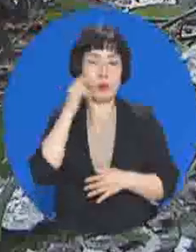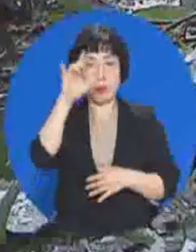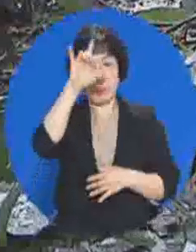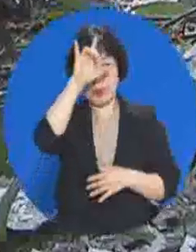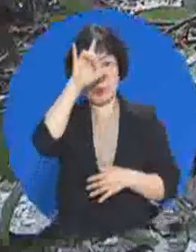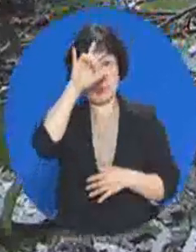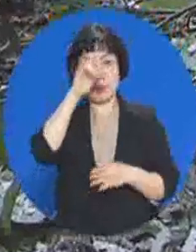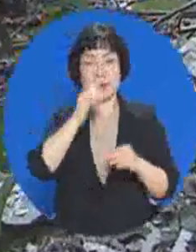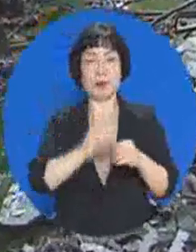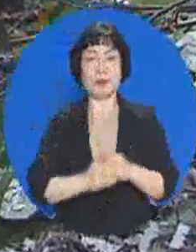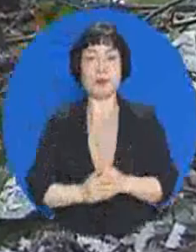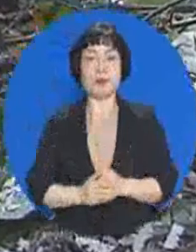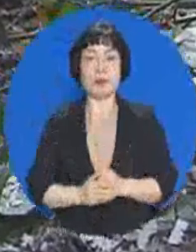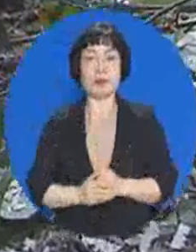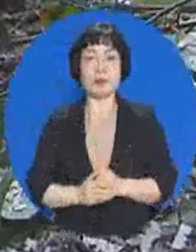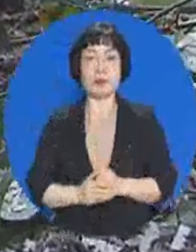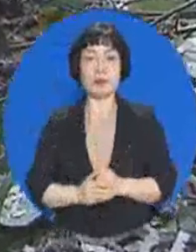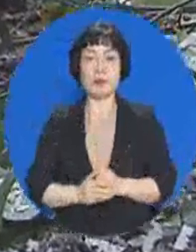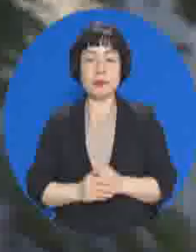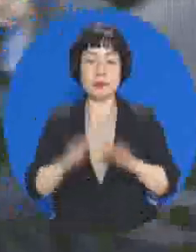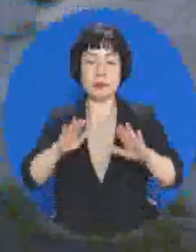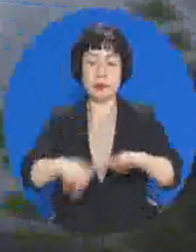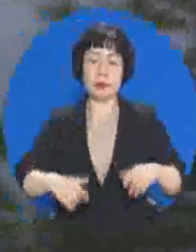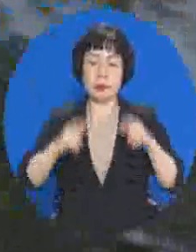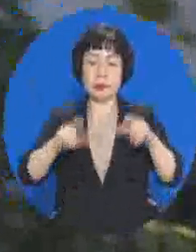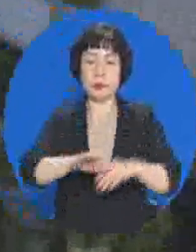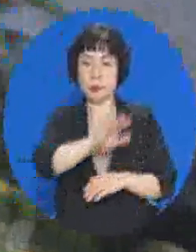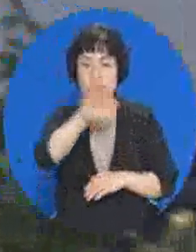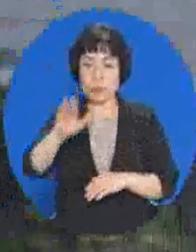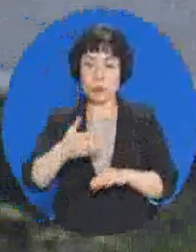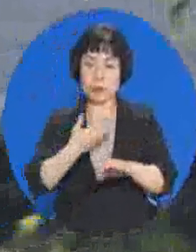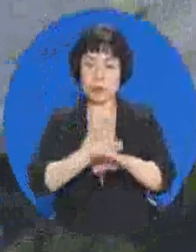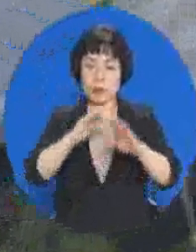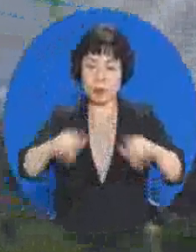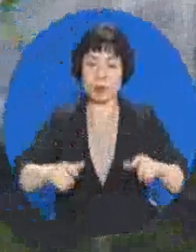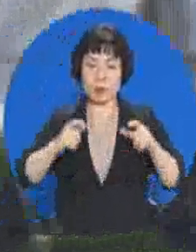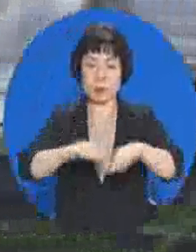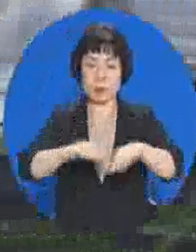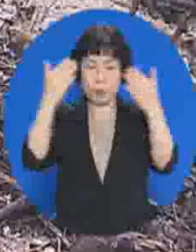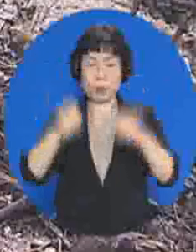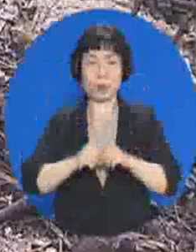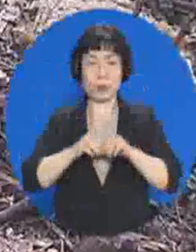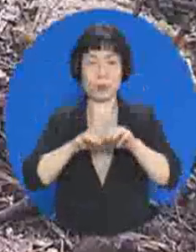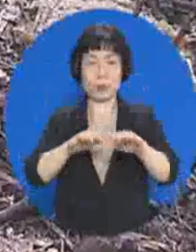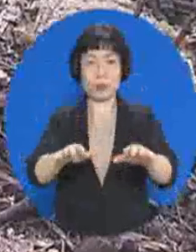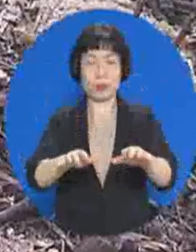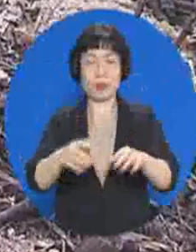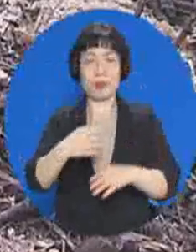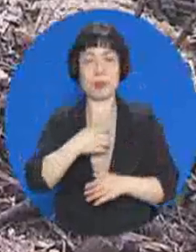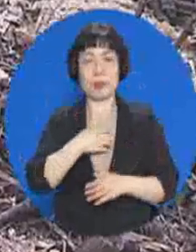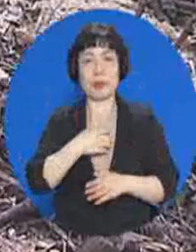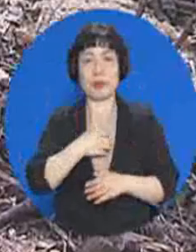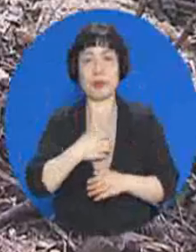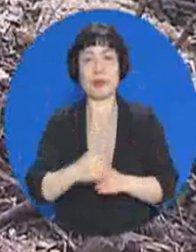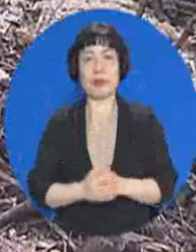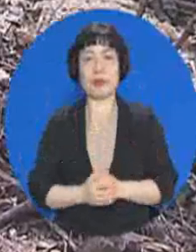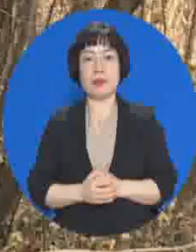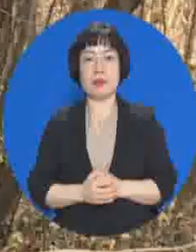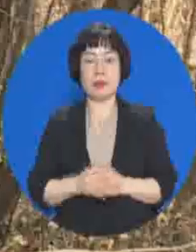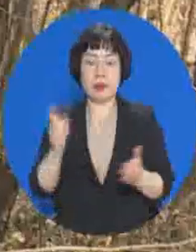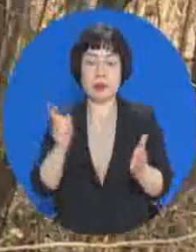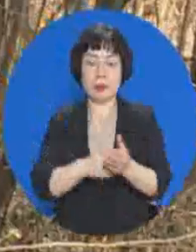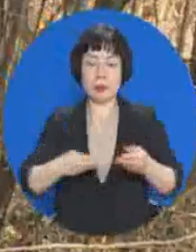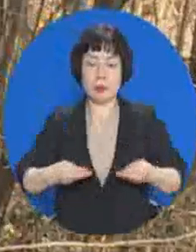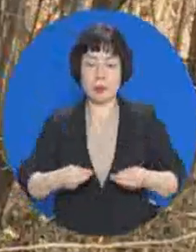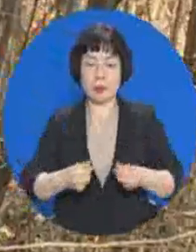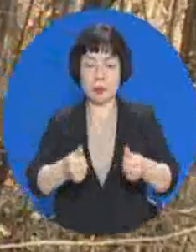소나무 재선충병. 이제 전남 동부 지역을 넘어 전남 지역 전역으로 추가 확산까지 우려되면서 긴급